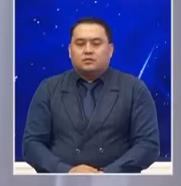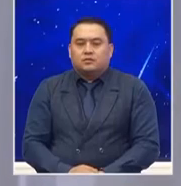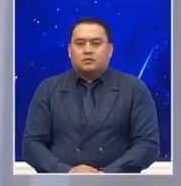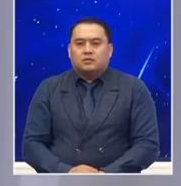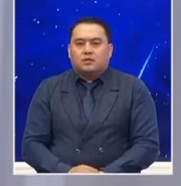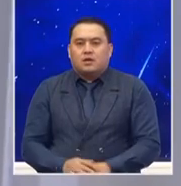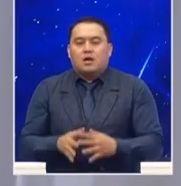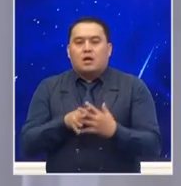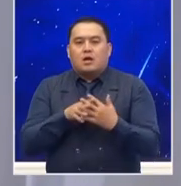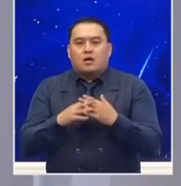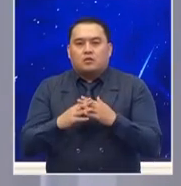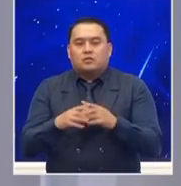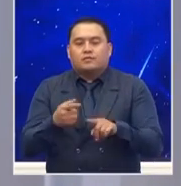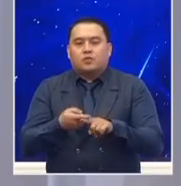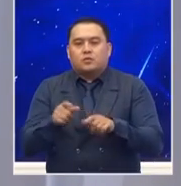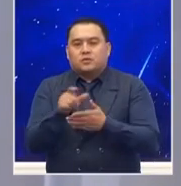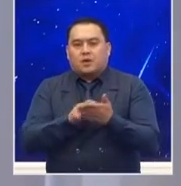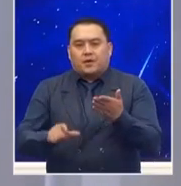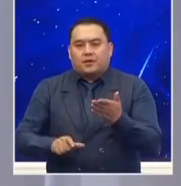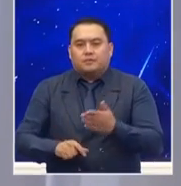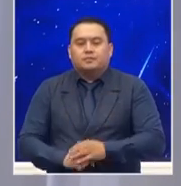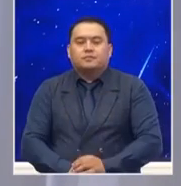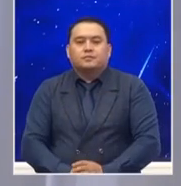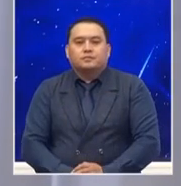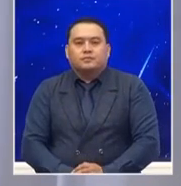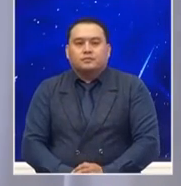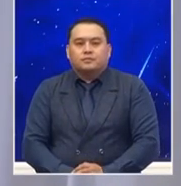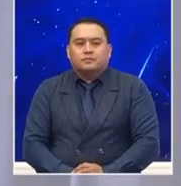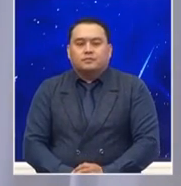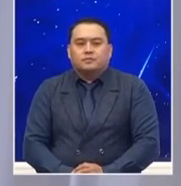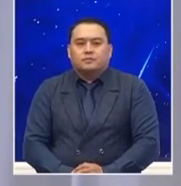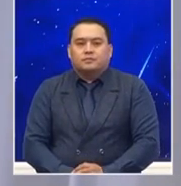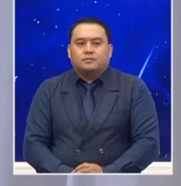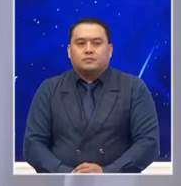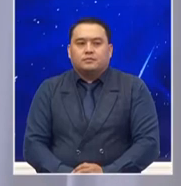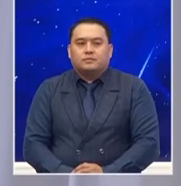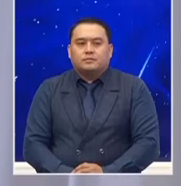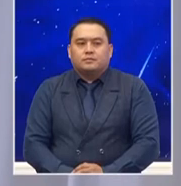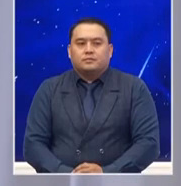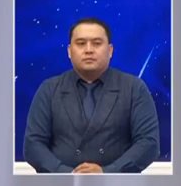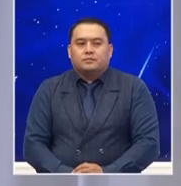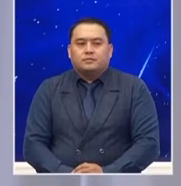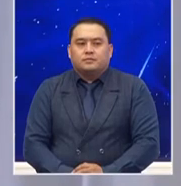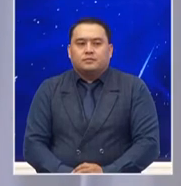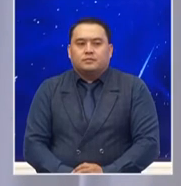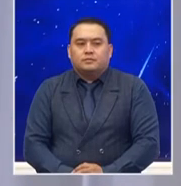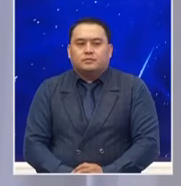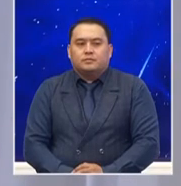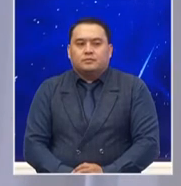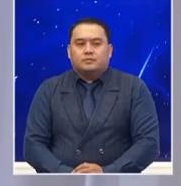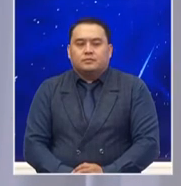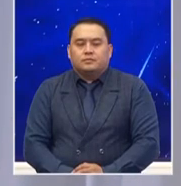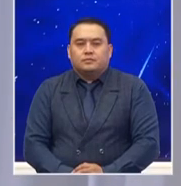ойлап жүрген ағылар, ембегінді ұрпақтары бағылар, білім алып, ер жеткен соң